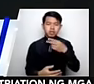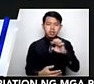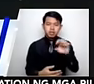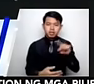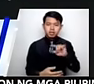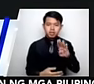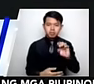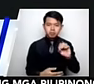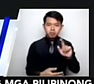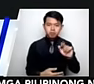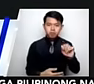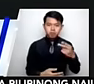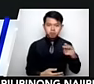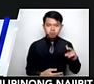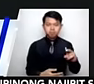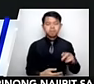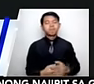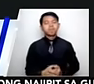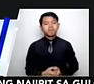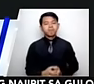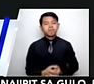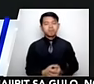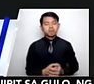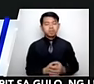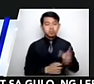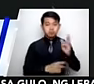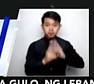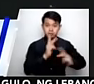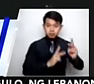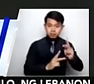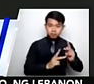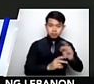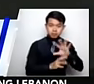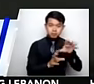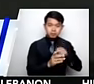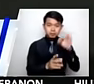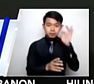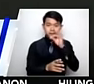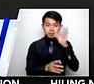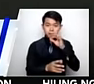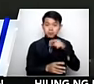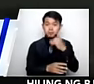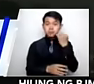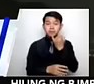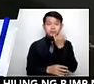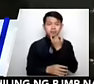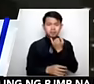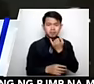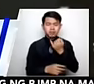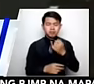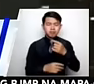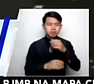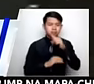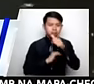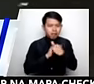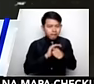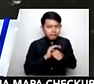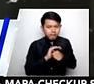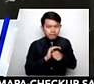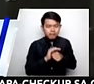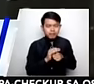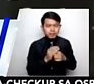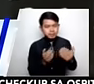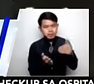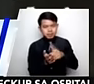Lebanon ang mga residente kabilang na ang mga Pilipino sa israel muling nagtago sa bomb shelters pagtitiyak ng